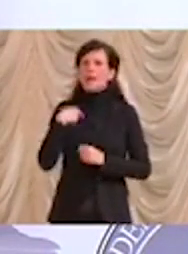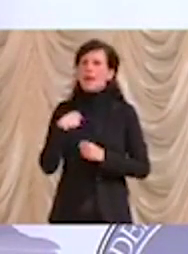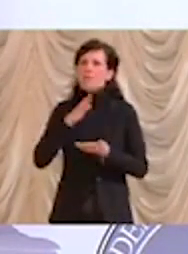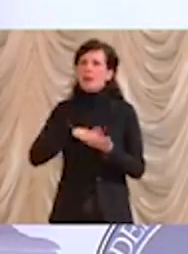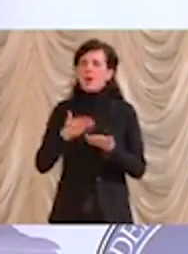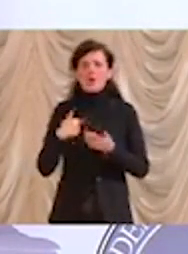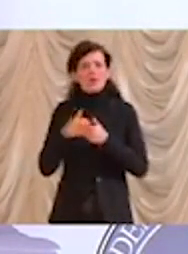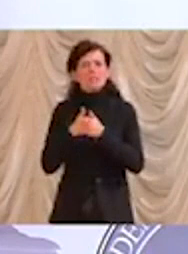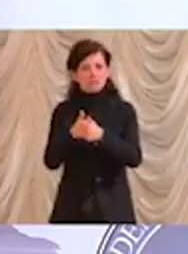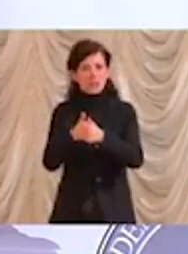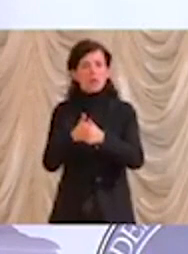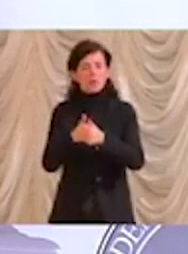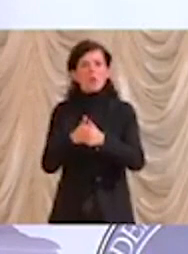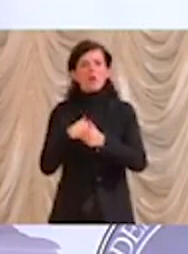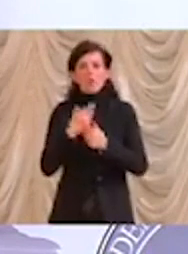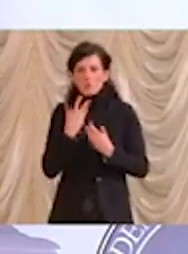et